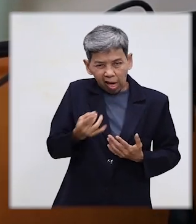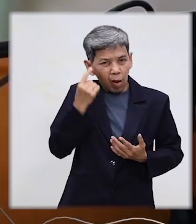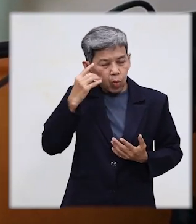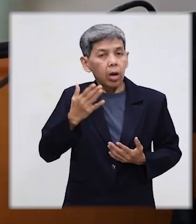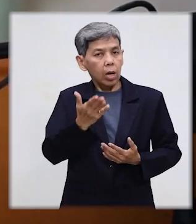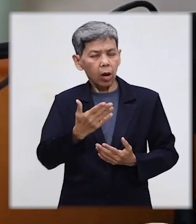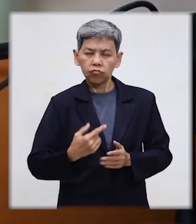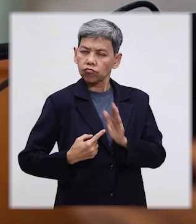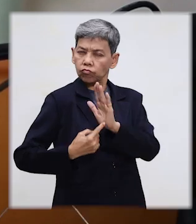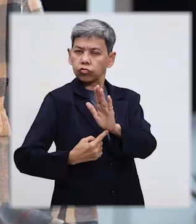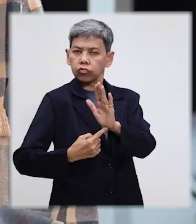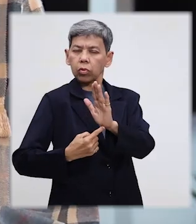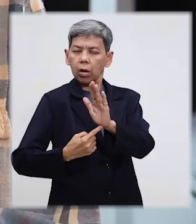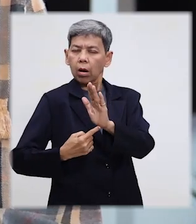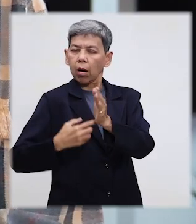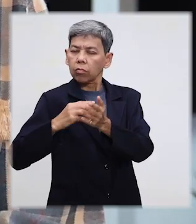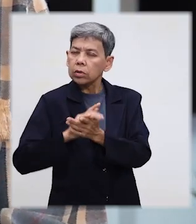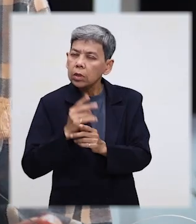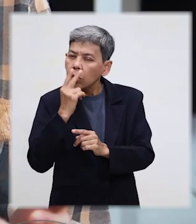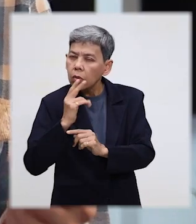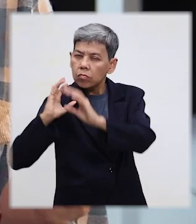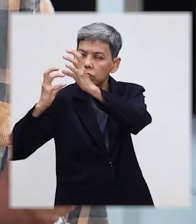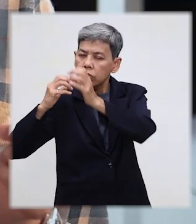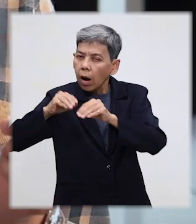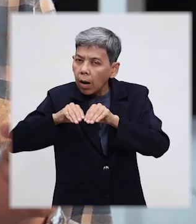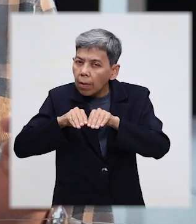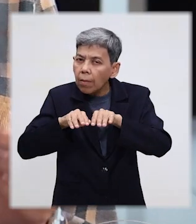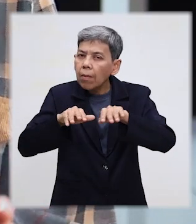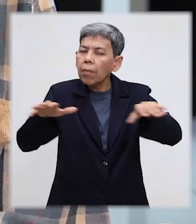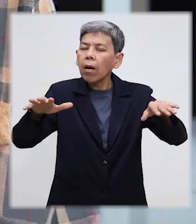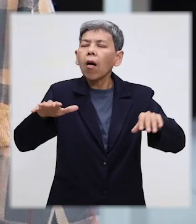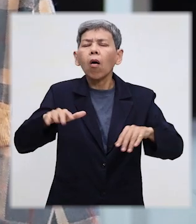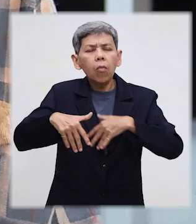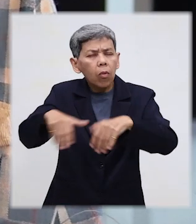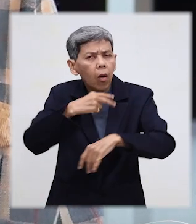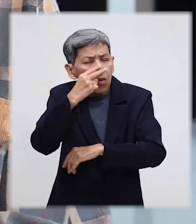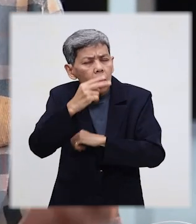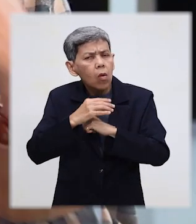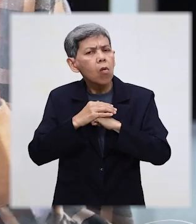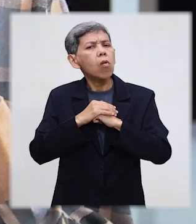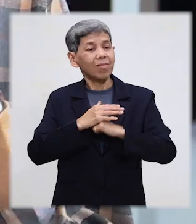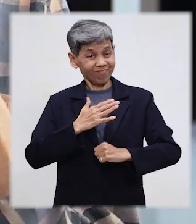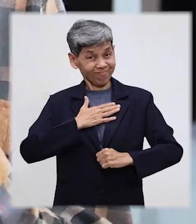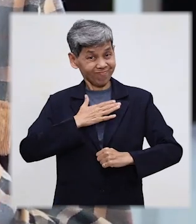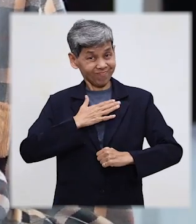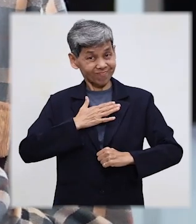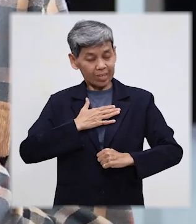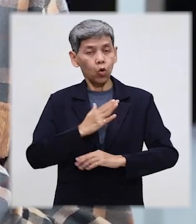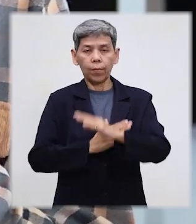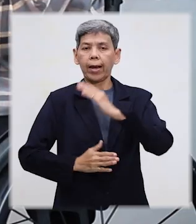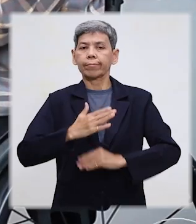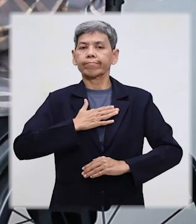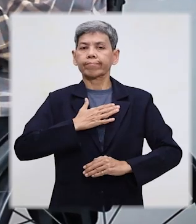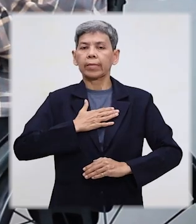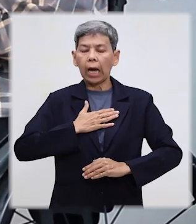ณตั้มสามารถดึงมุมมองนั้นมาเป็นข้อเอะใจให้กับสังคมได้เหมือนอย่างอุ๋ยเนี่ยคืออุ๋ยก็คนพิ